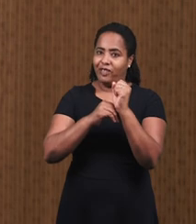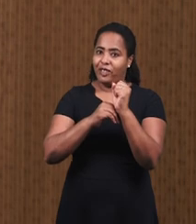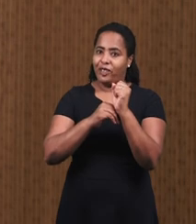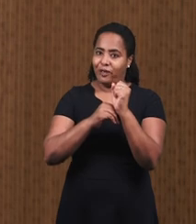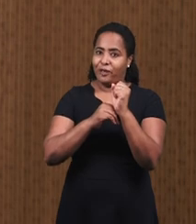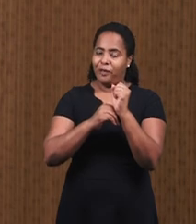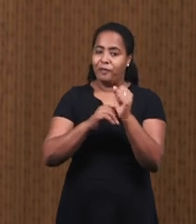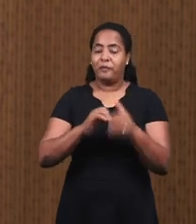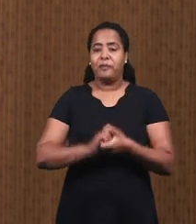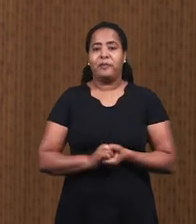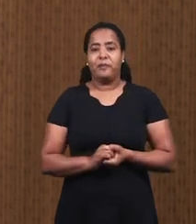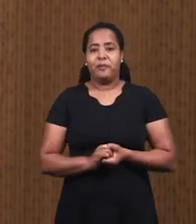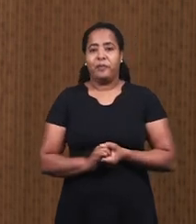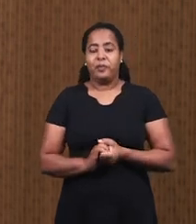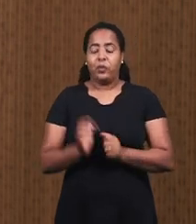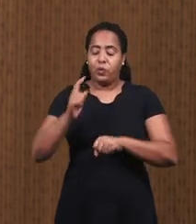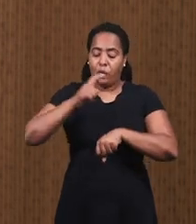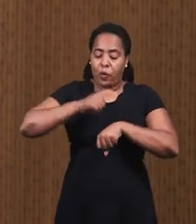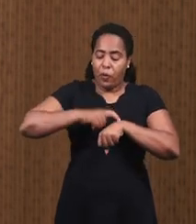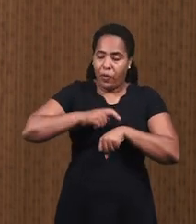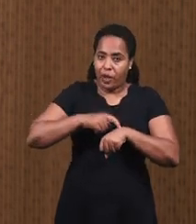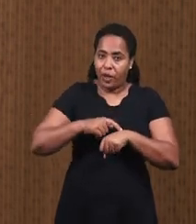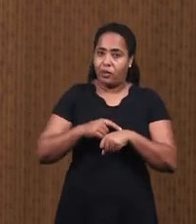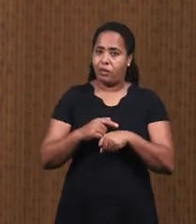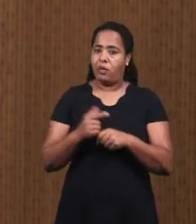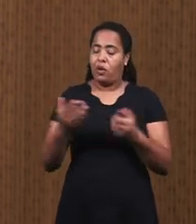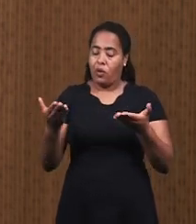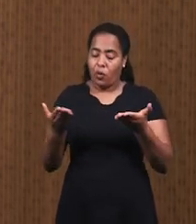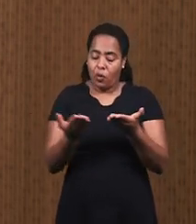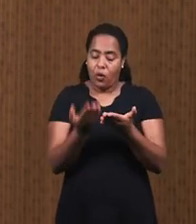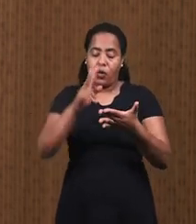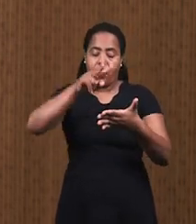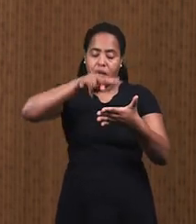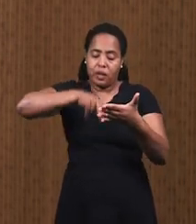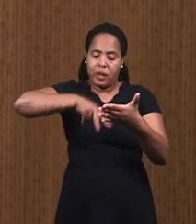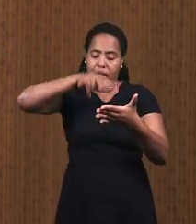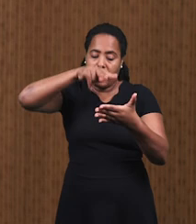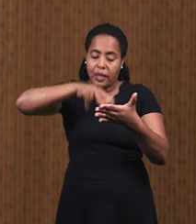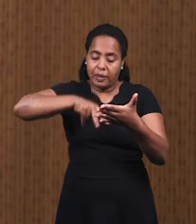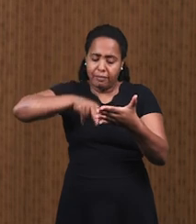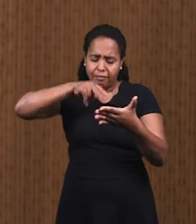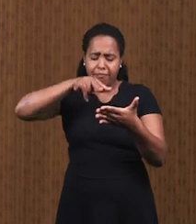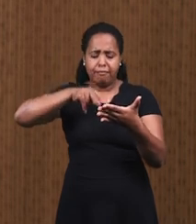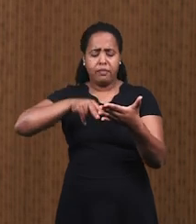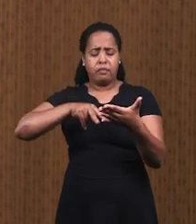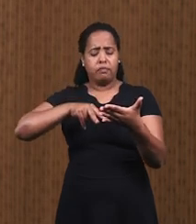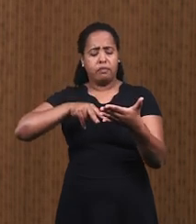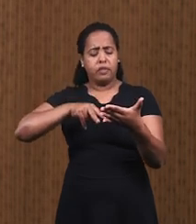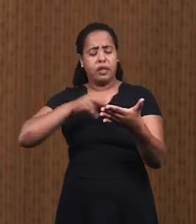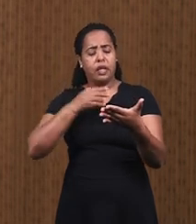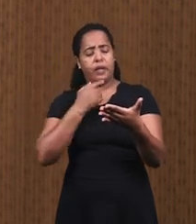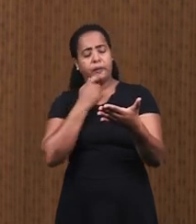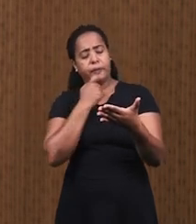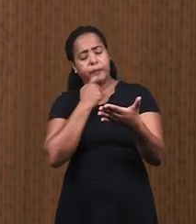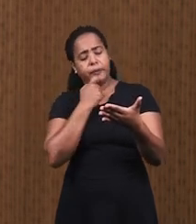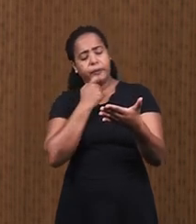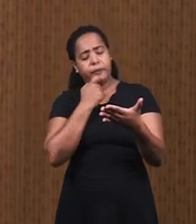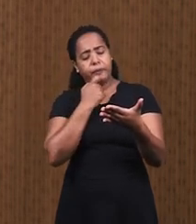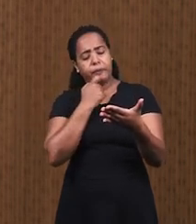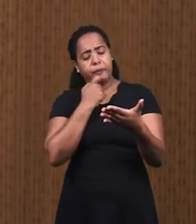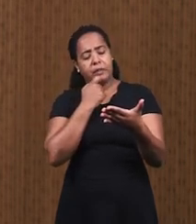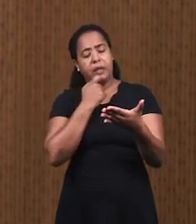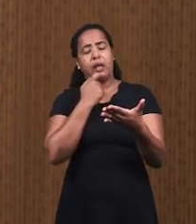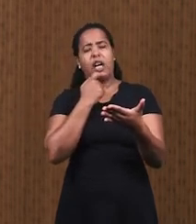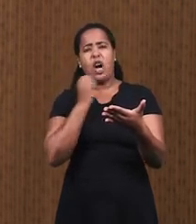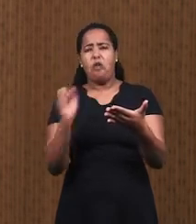mystère, c'est un secret. Et quand nous voyons cela aujourd'hui dans la parole, quand nous prenons la parole aujourd'hui et nous voyons